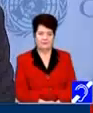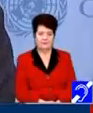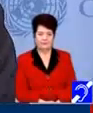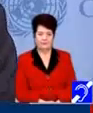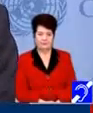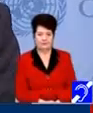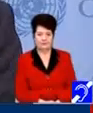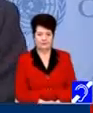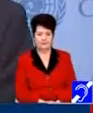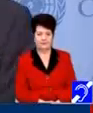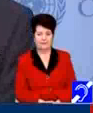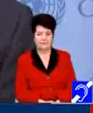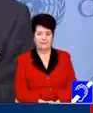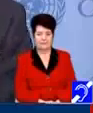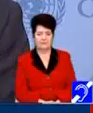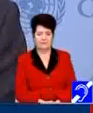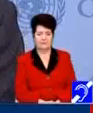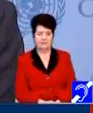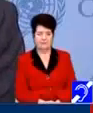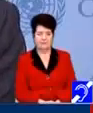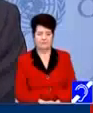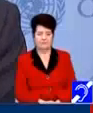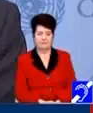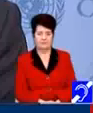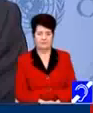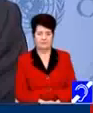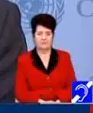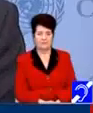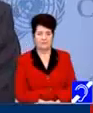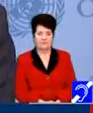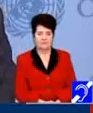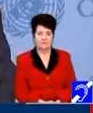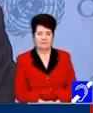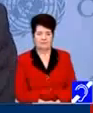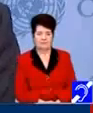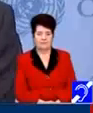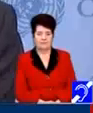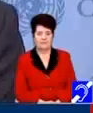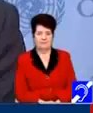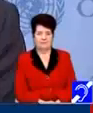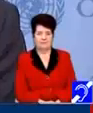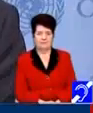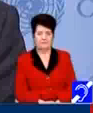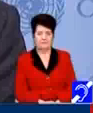itself. In faced with terror attacks or terror groups, it is time the international community accepted